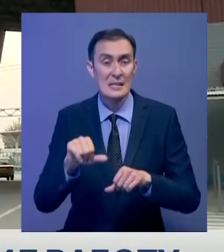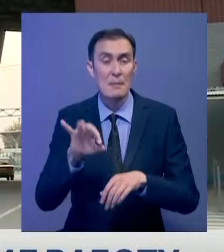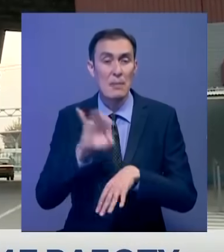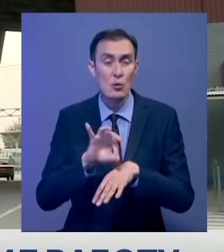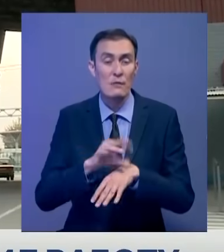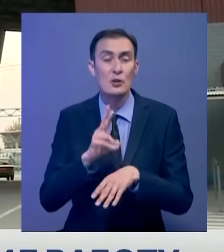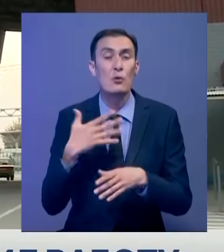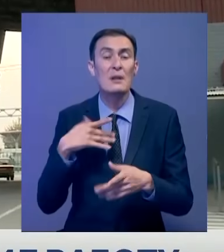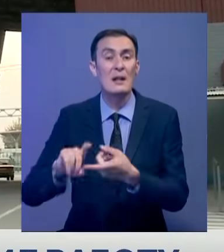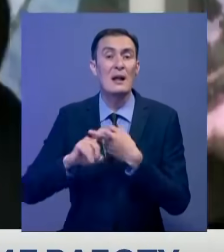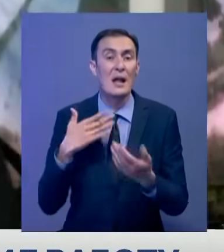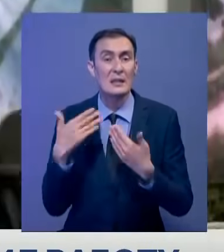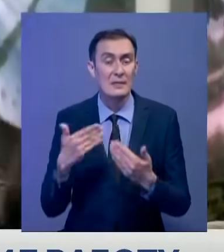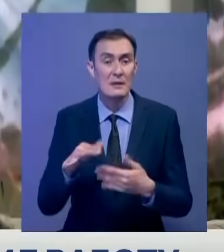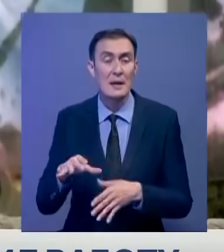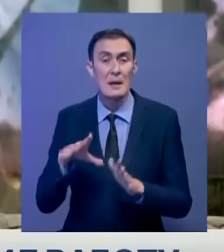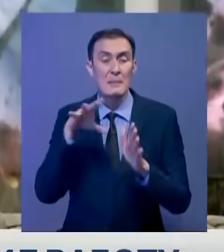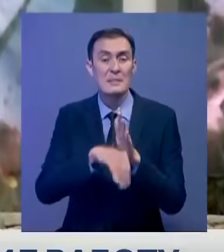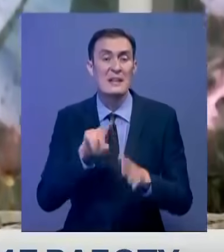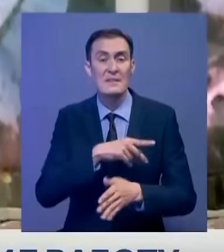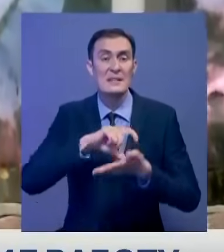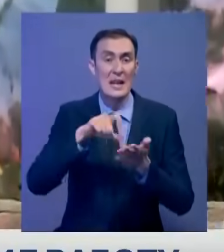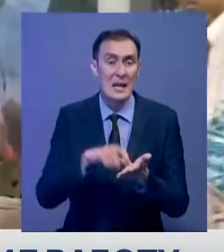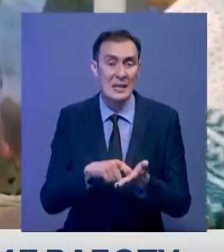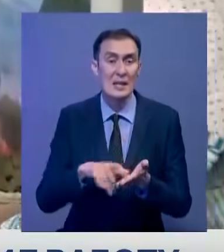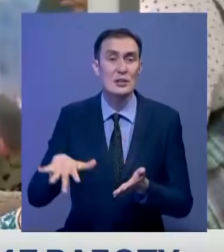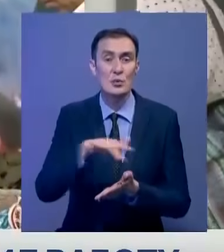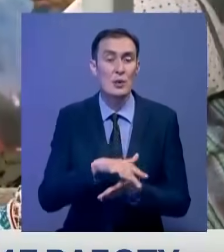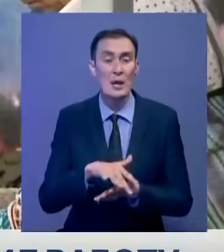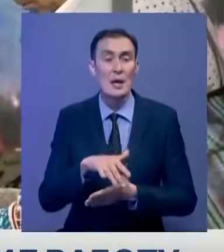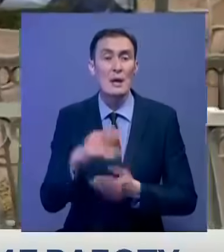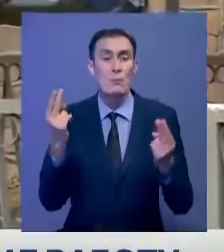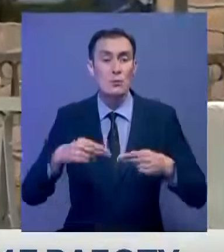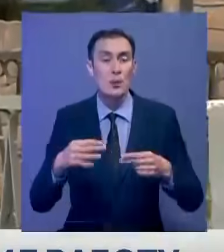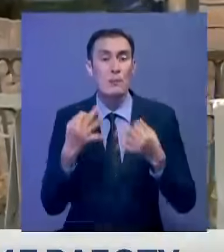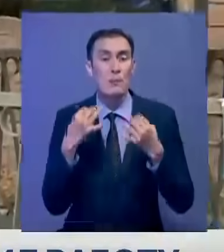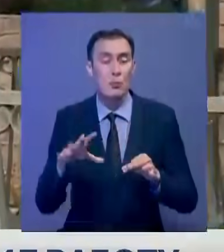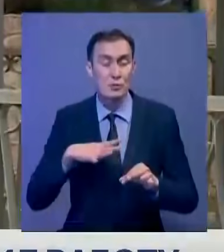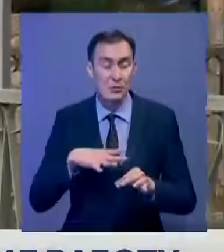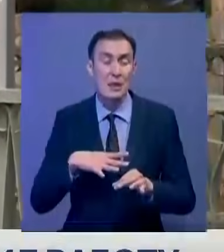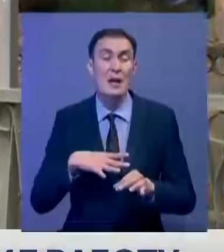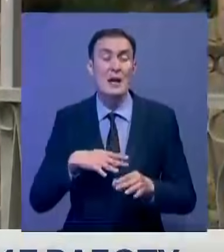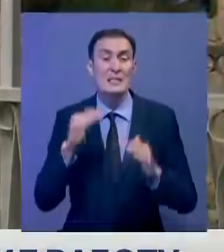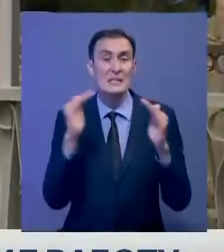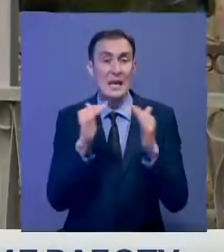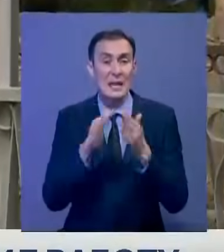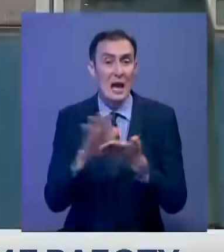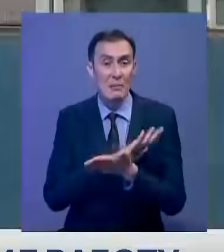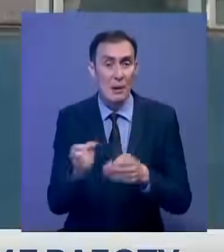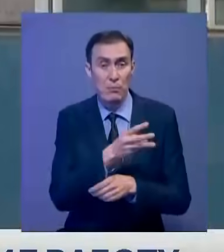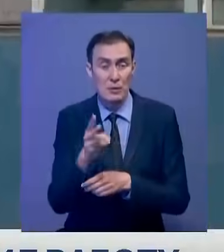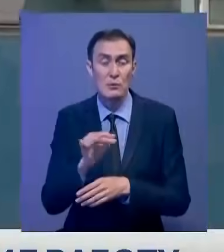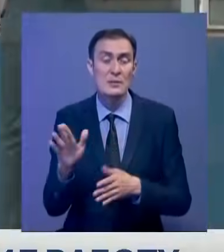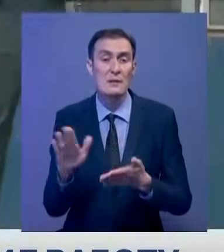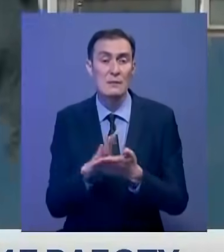больного и контактных с ним. Их поместили в изолятор, расположенный на территории пограничного пункта пропуска. Здание обработали и после